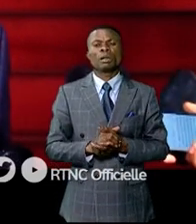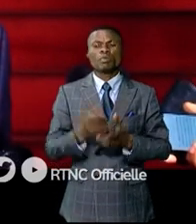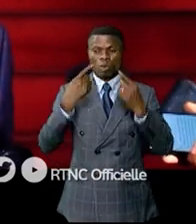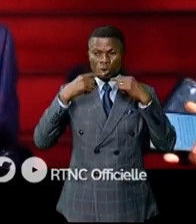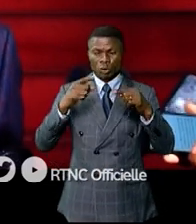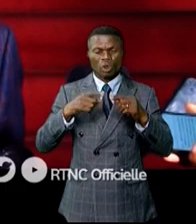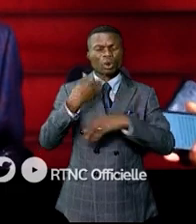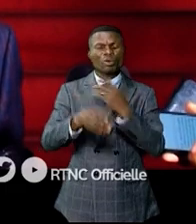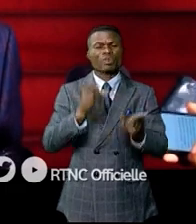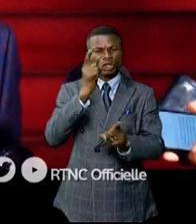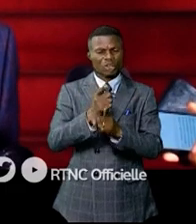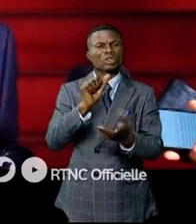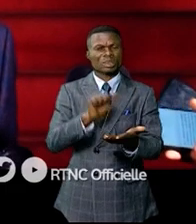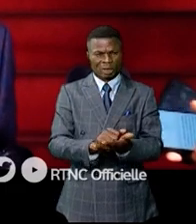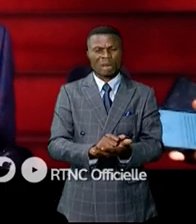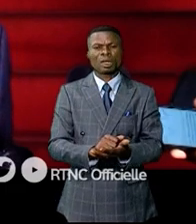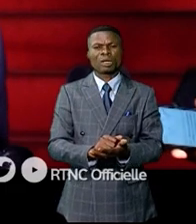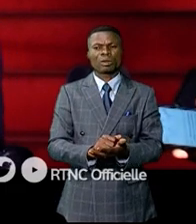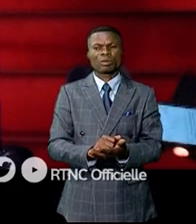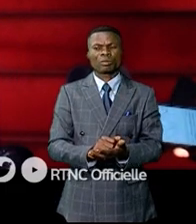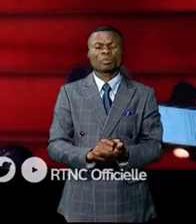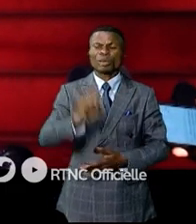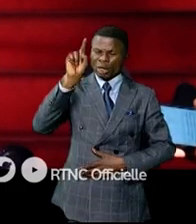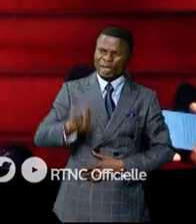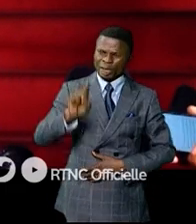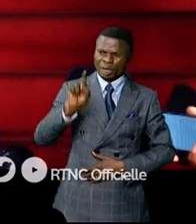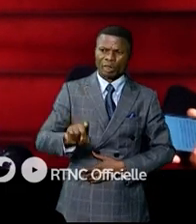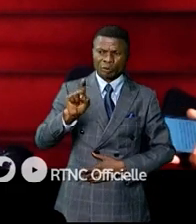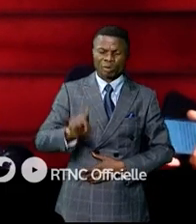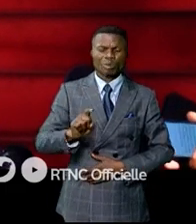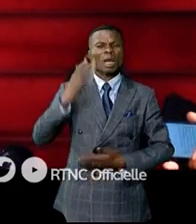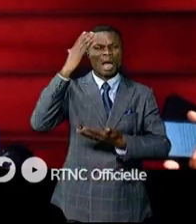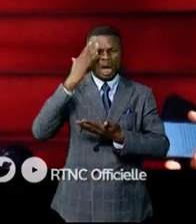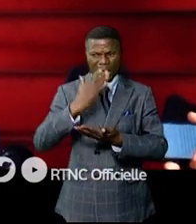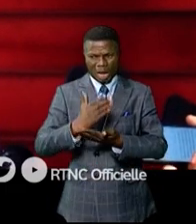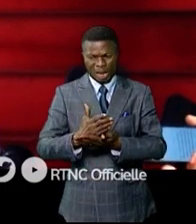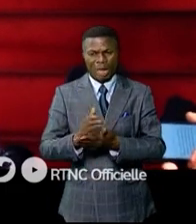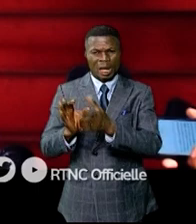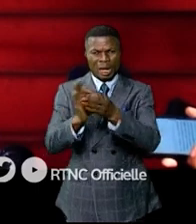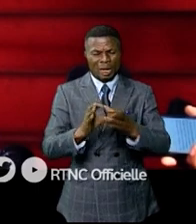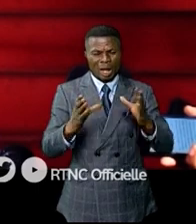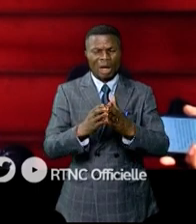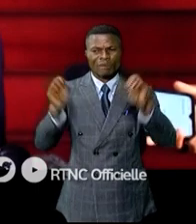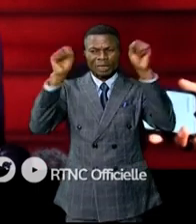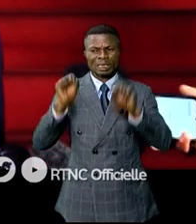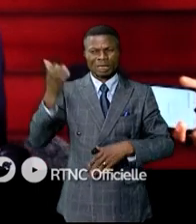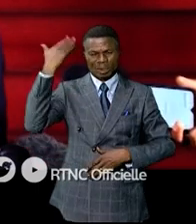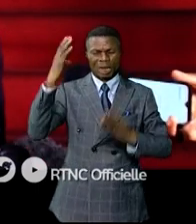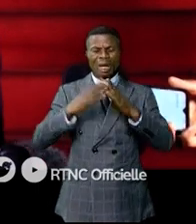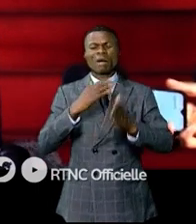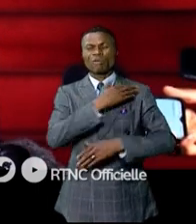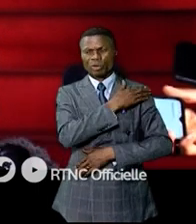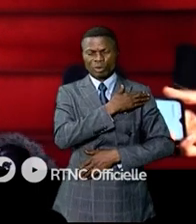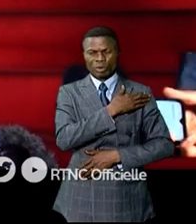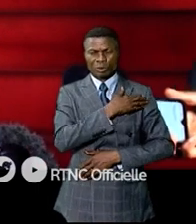ce qu'il faut faire, il faut rompre avec l'ancien système. Un